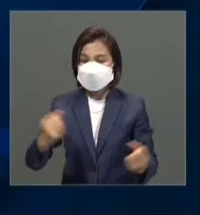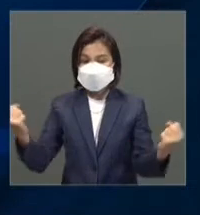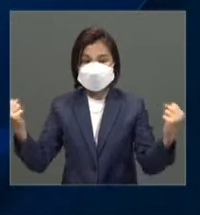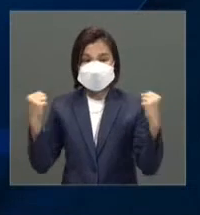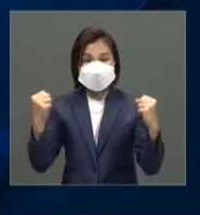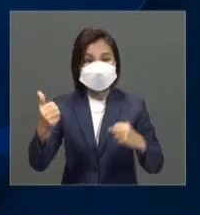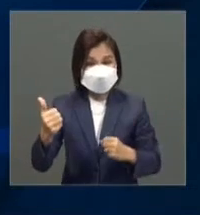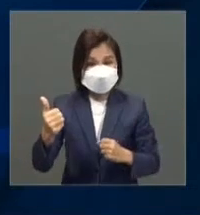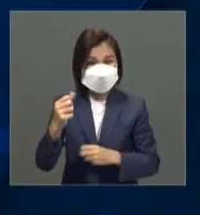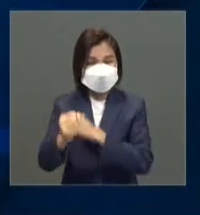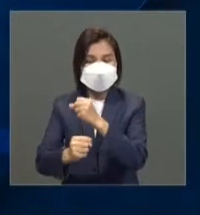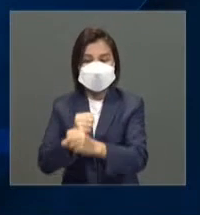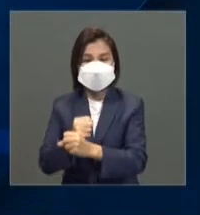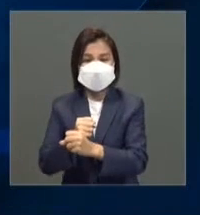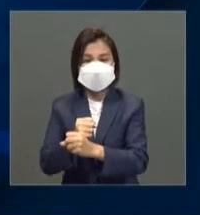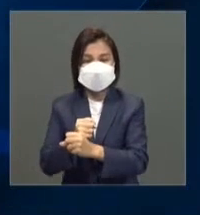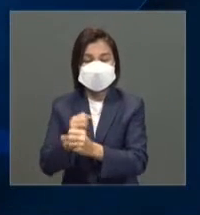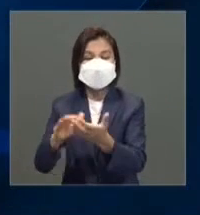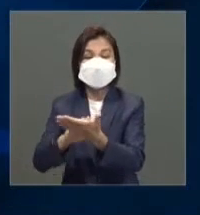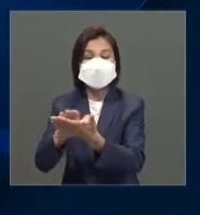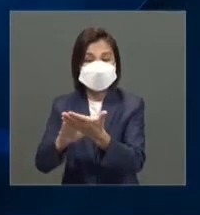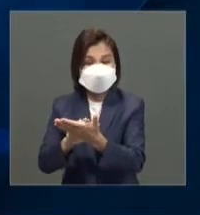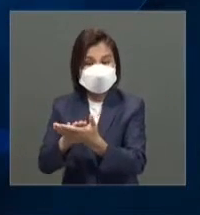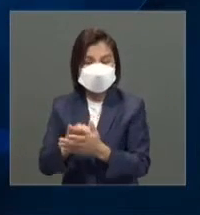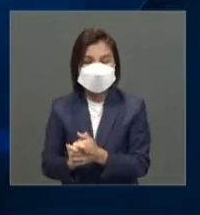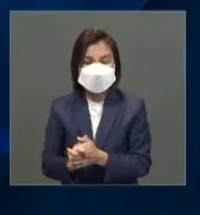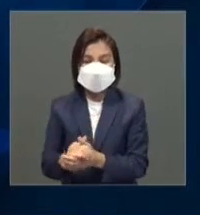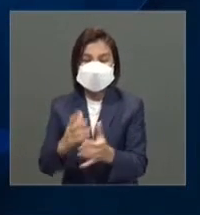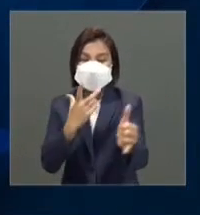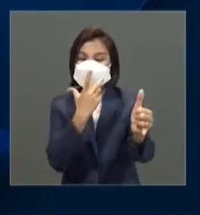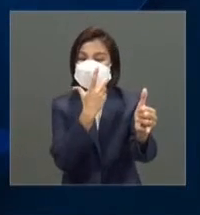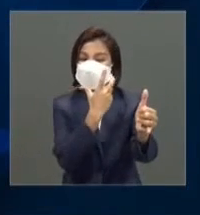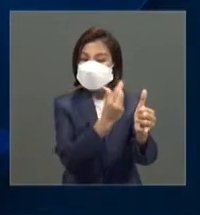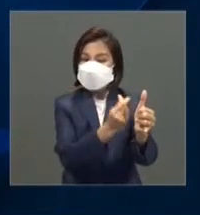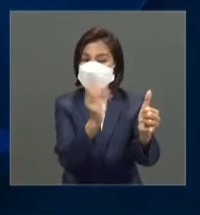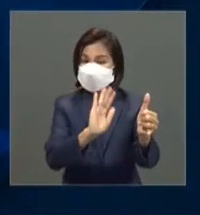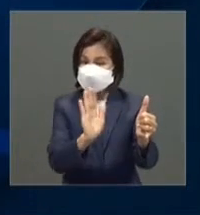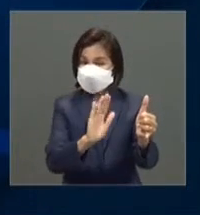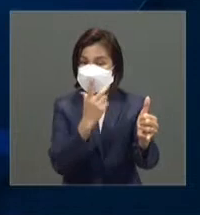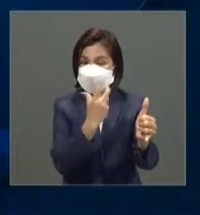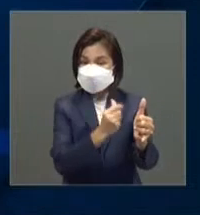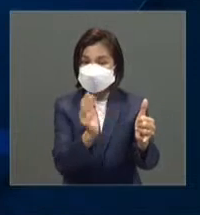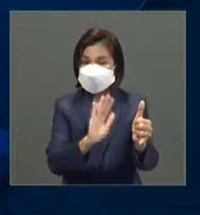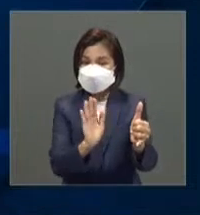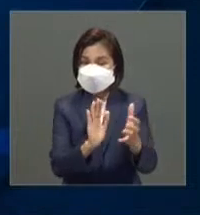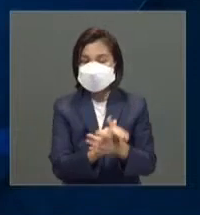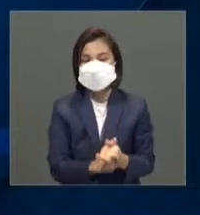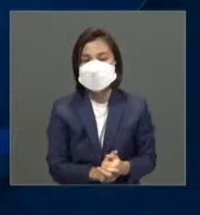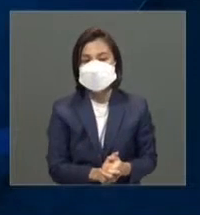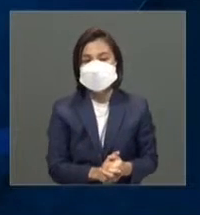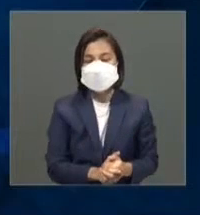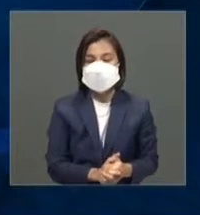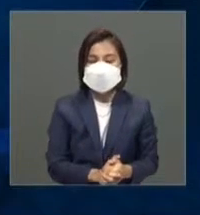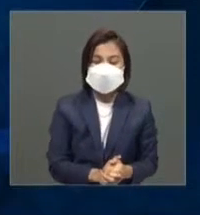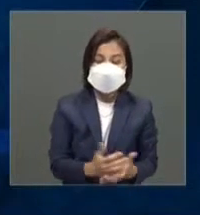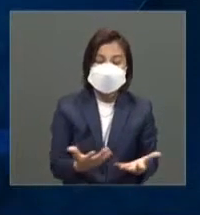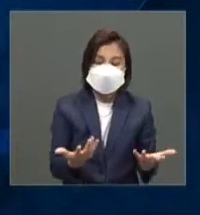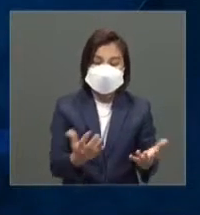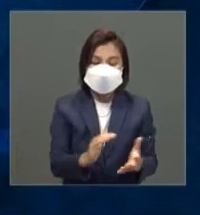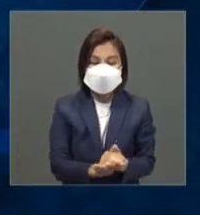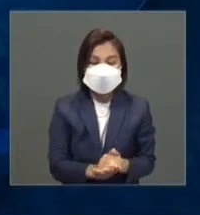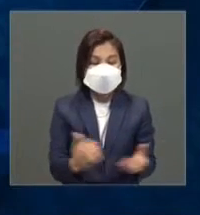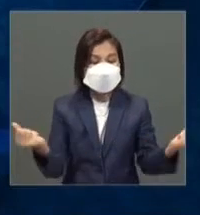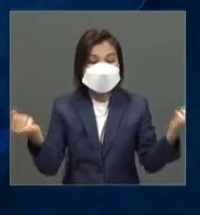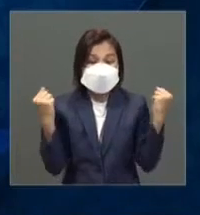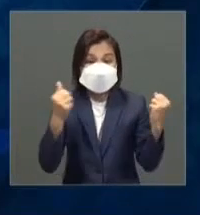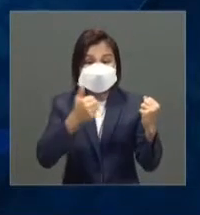32รายนะครับอ๋อประธานโทษครับไม่ได้รับวัคซีนเนี่ยก็จะมีประมาณไม่มีอาการแล้วก็มีอาการน้อย15น